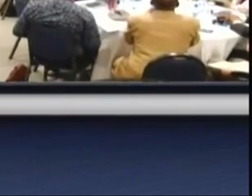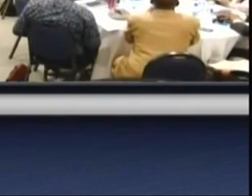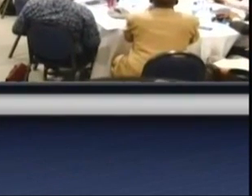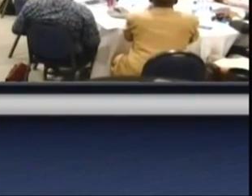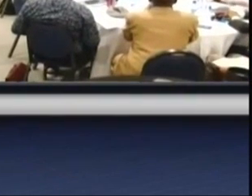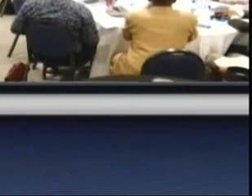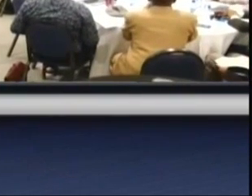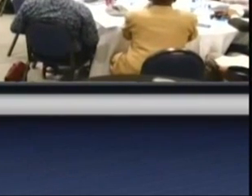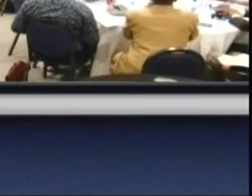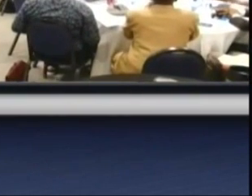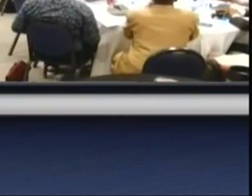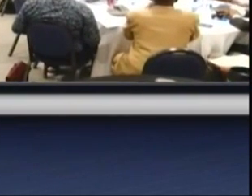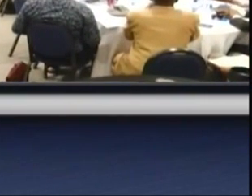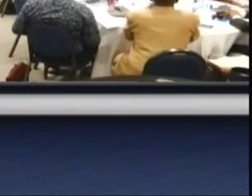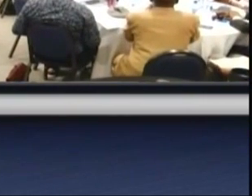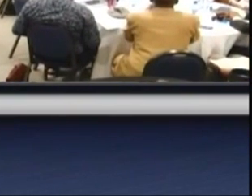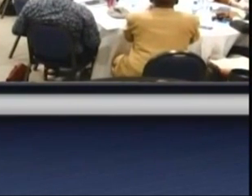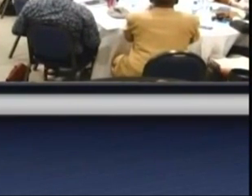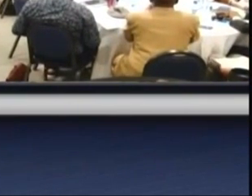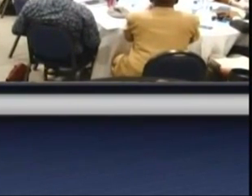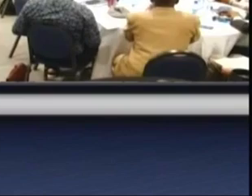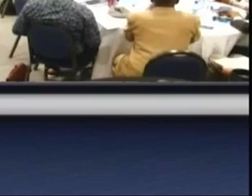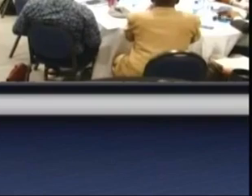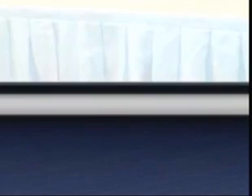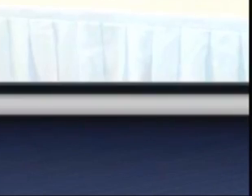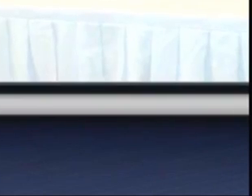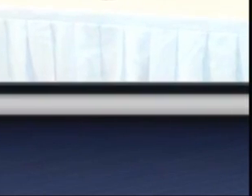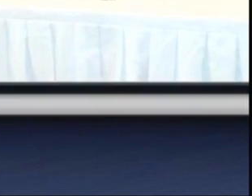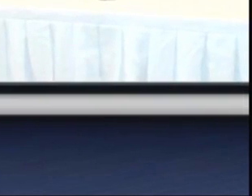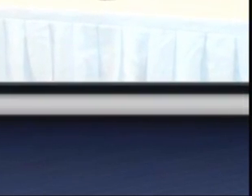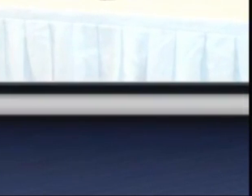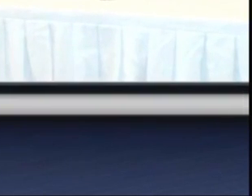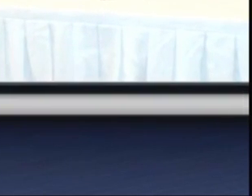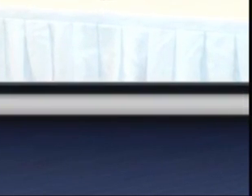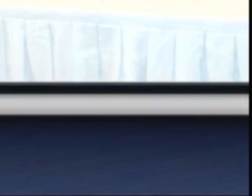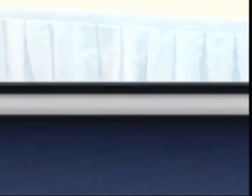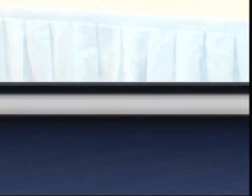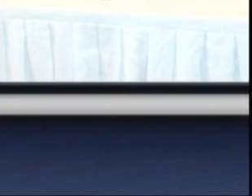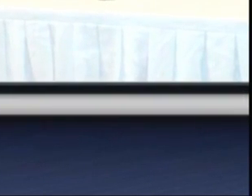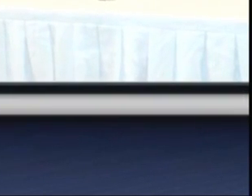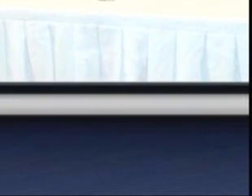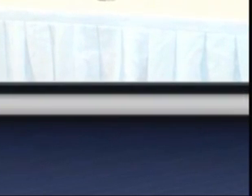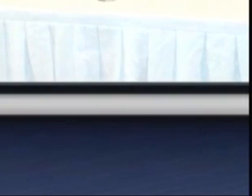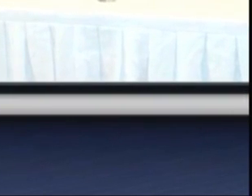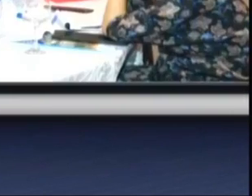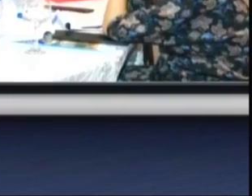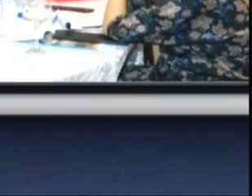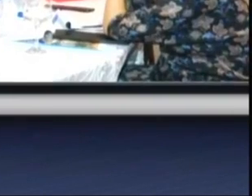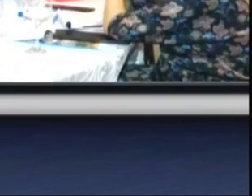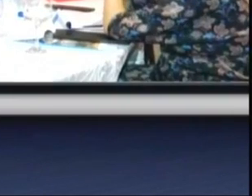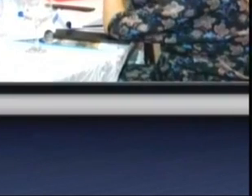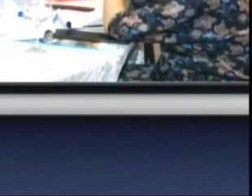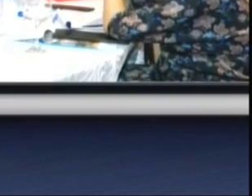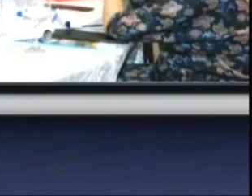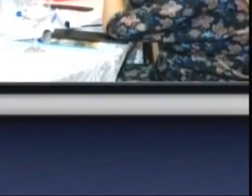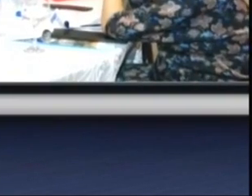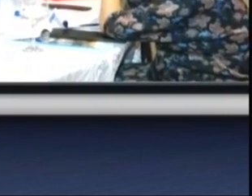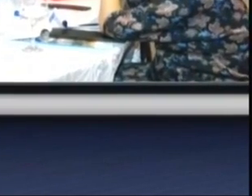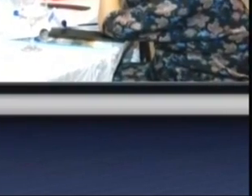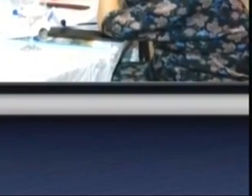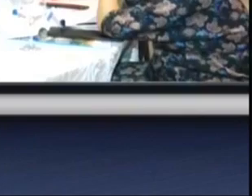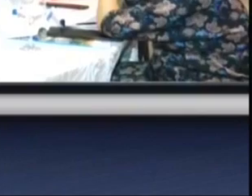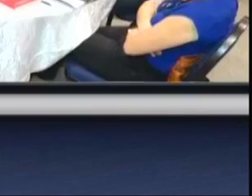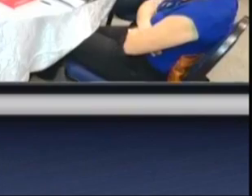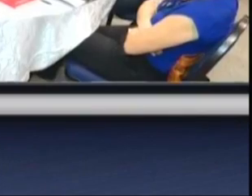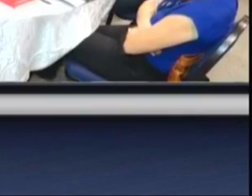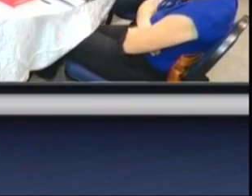plus de 25 millions de personnes, soit un quart de la population de l'RDC, en proie à une insécurité alimentaire aiguë, chiffre communiqué